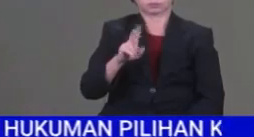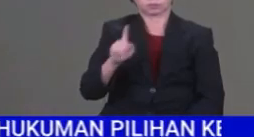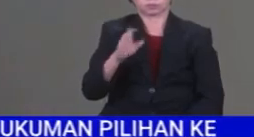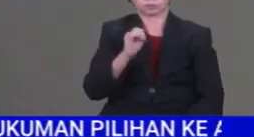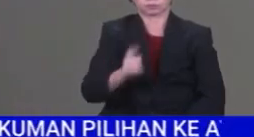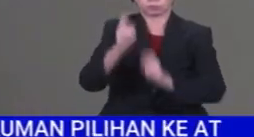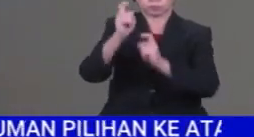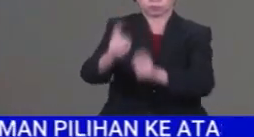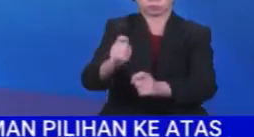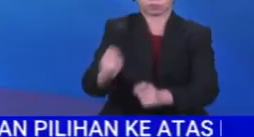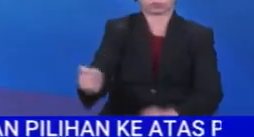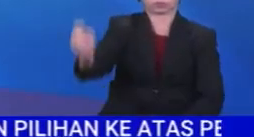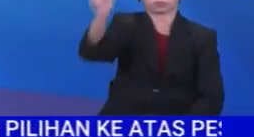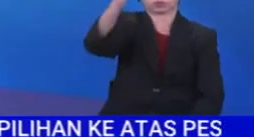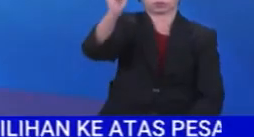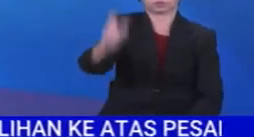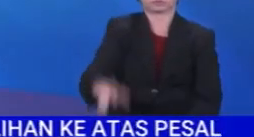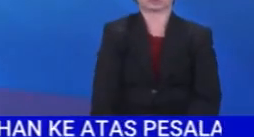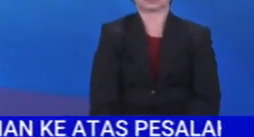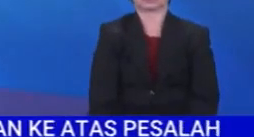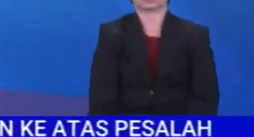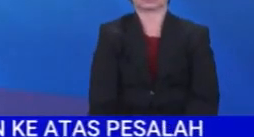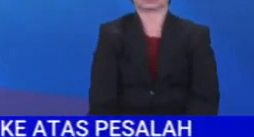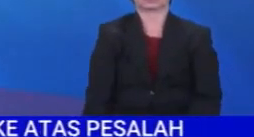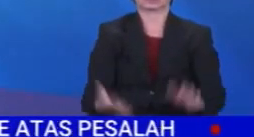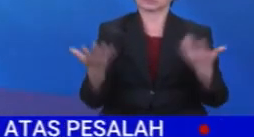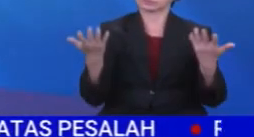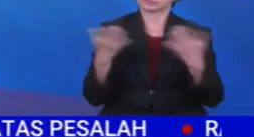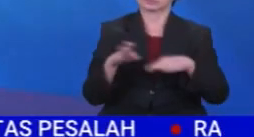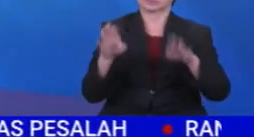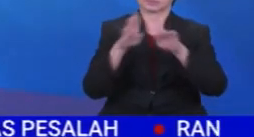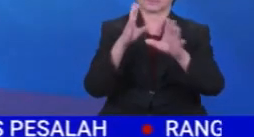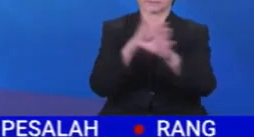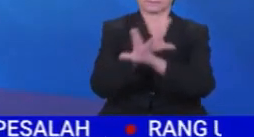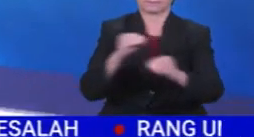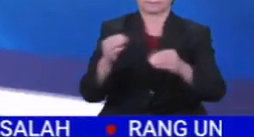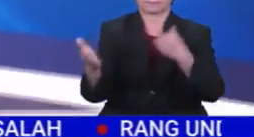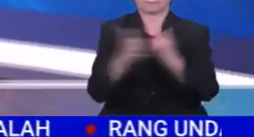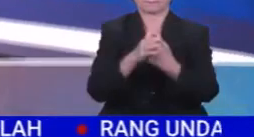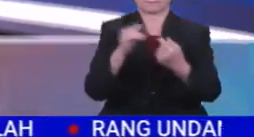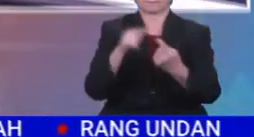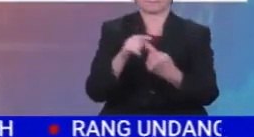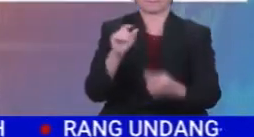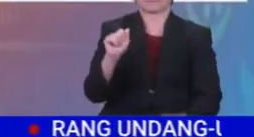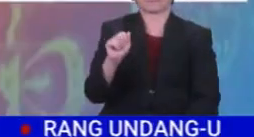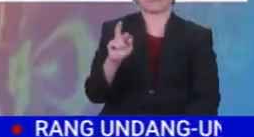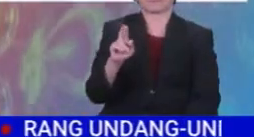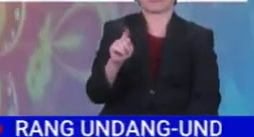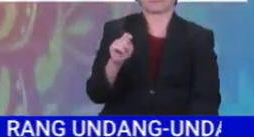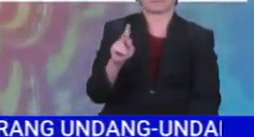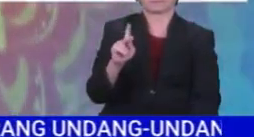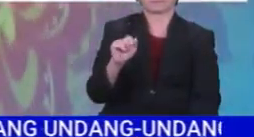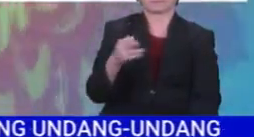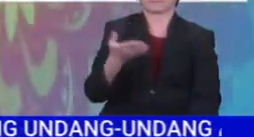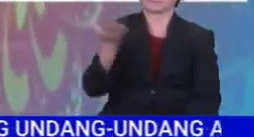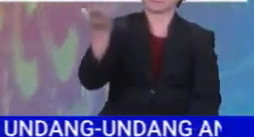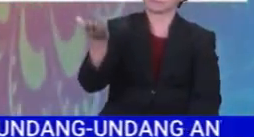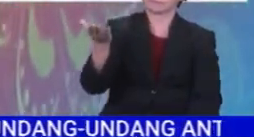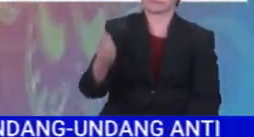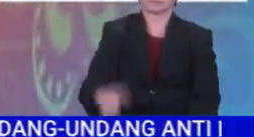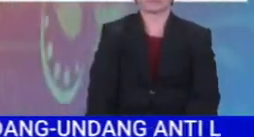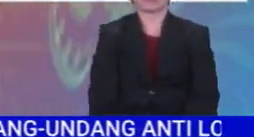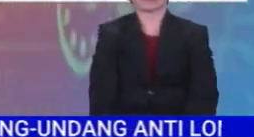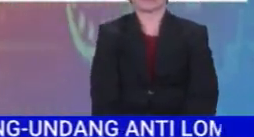tertinggi di yo wes do Rezky Amrita dari cowok kita kembali bersama Atikah di angkasa Puri Atika